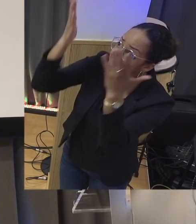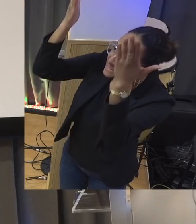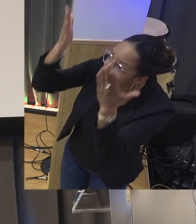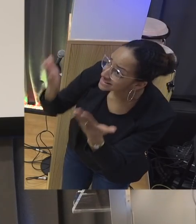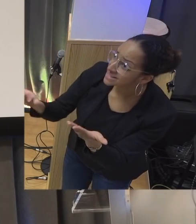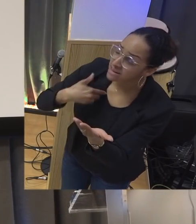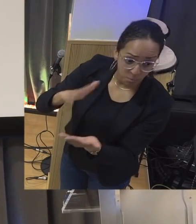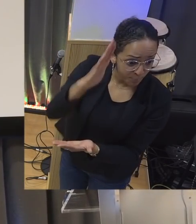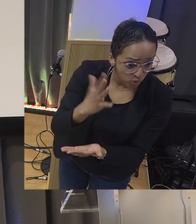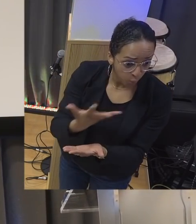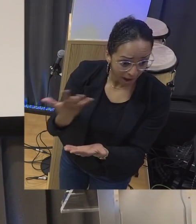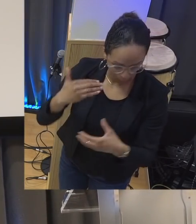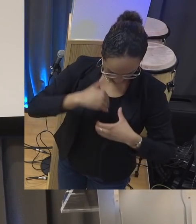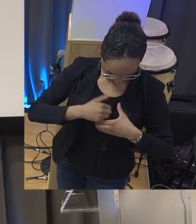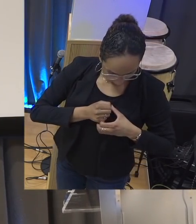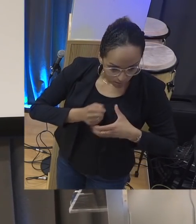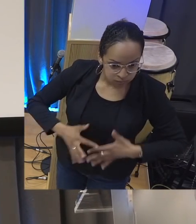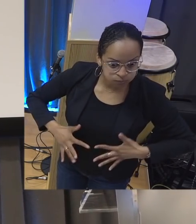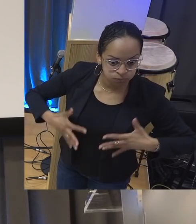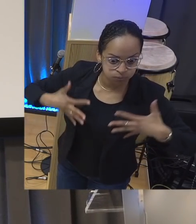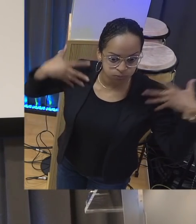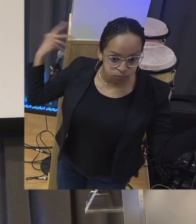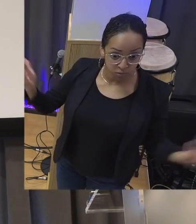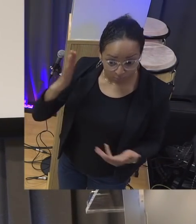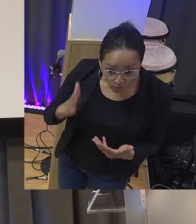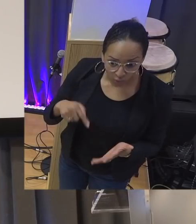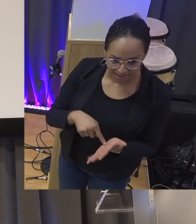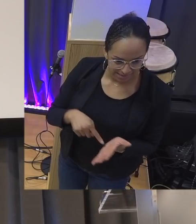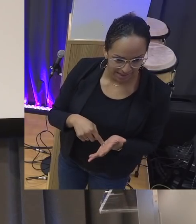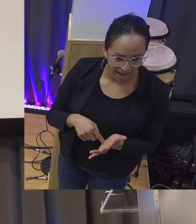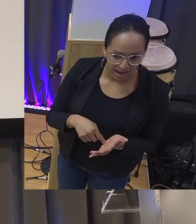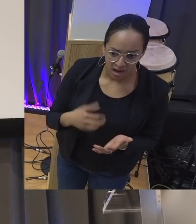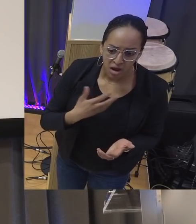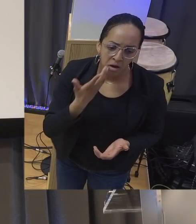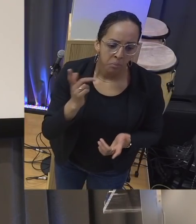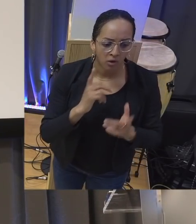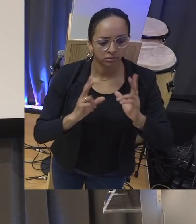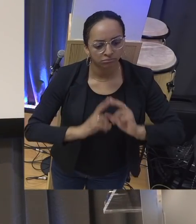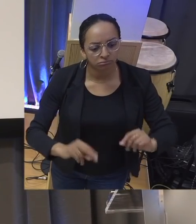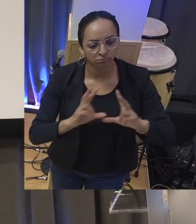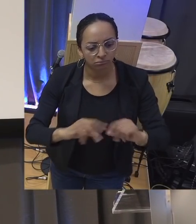à l'intérieur de moi. Et c'est très difficile pour moi, je vous dis honnêtement, je ne vais pas faire le spirituel.